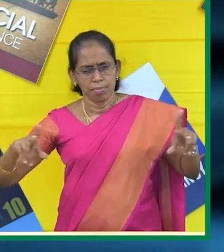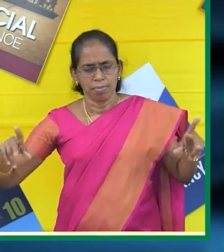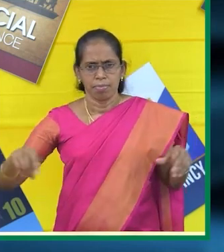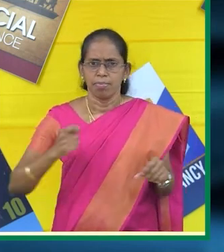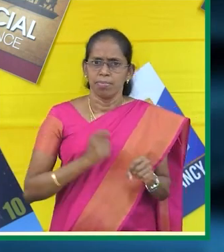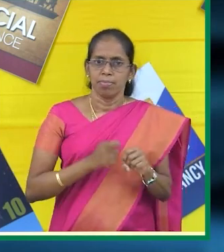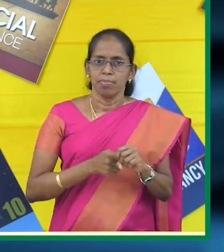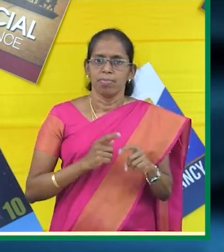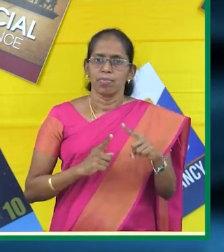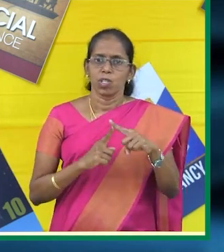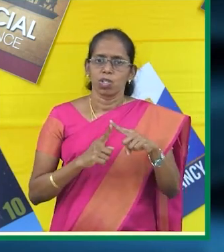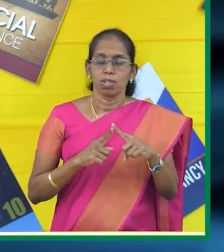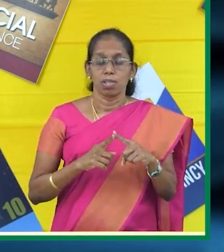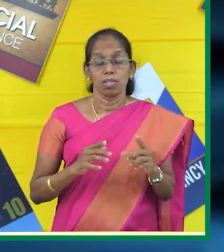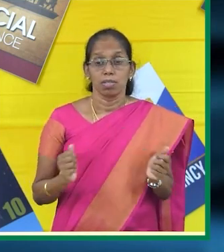இன்றைக்கு சாத்தியமாக இருக்கின்றன.